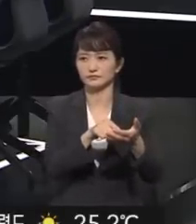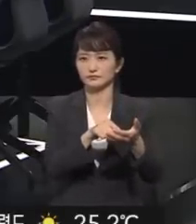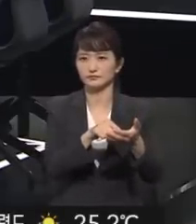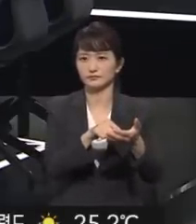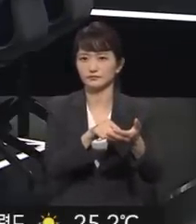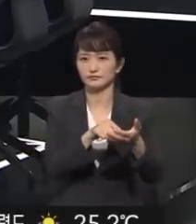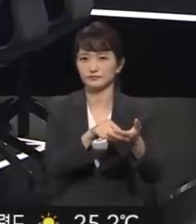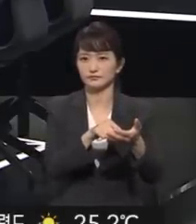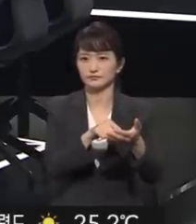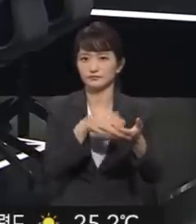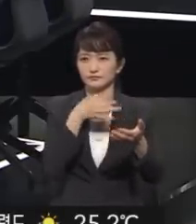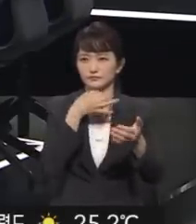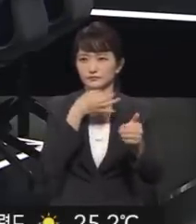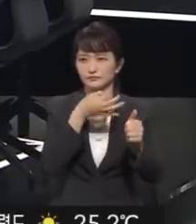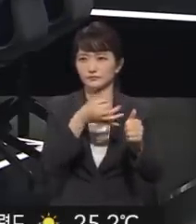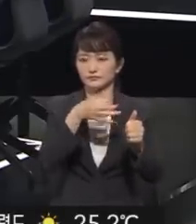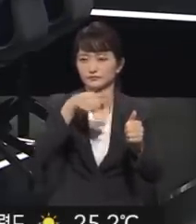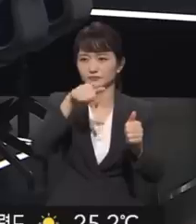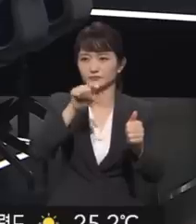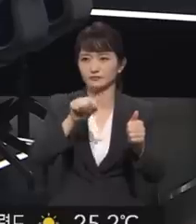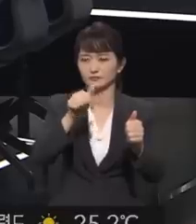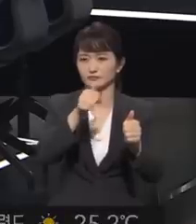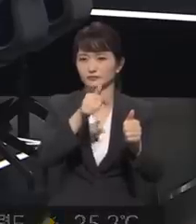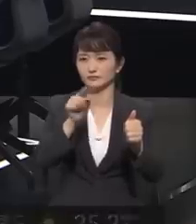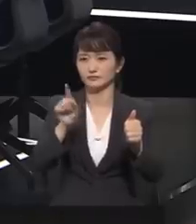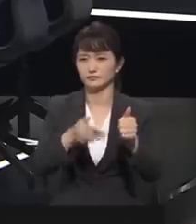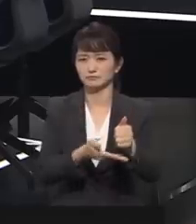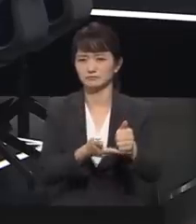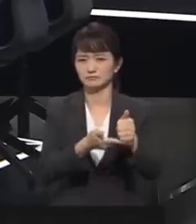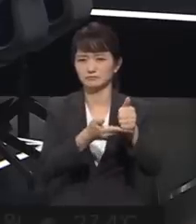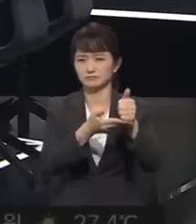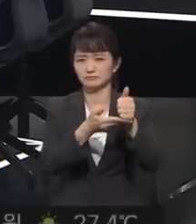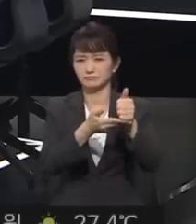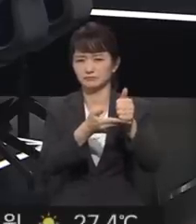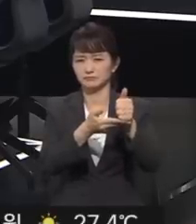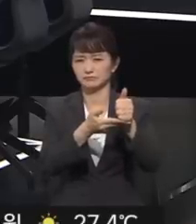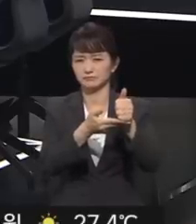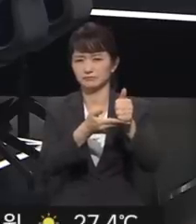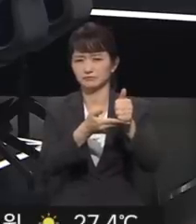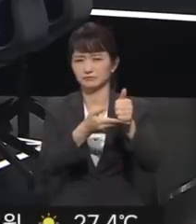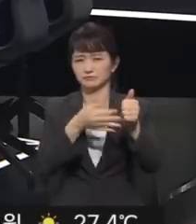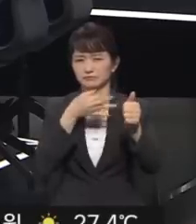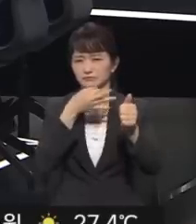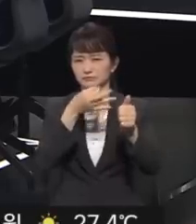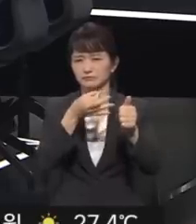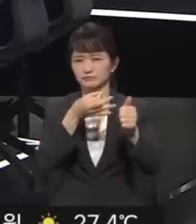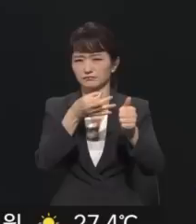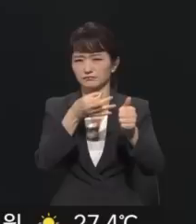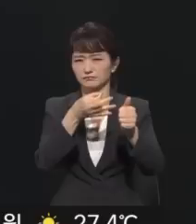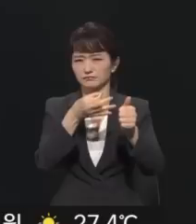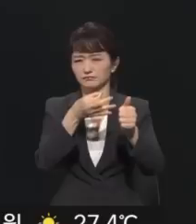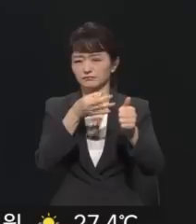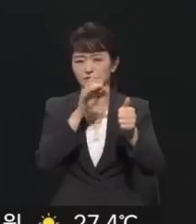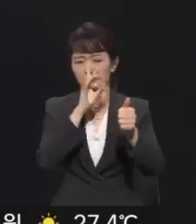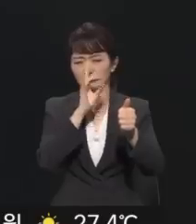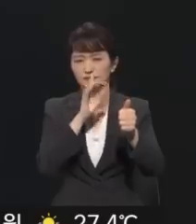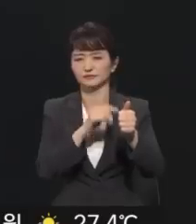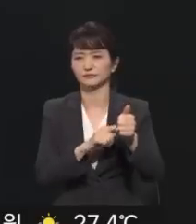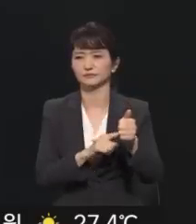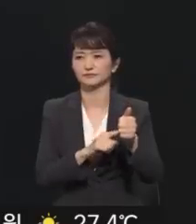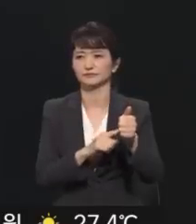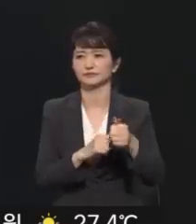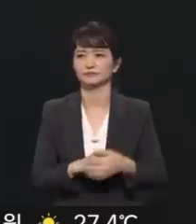갑자기 그렇게 또 금액이 돼 비꼬는 거죠 그렇죠 그 실 너무 짠 아 생각에 및 꾼 거 아닙니까 극이